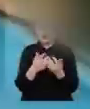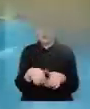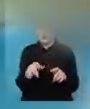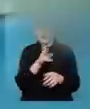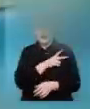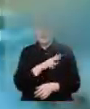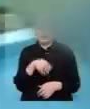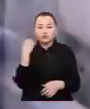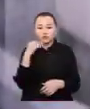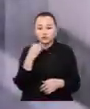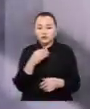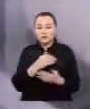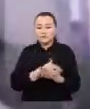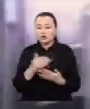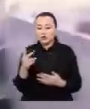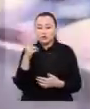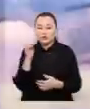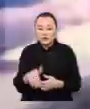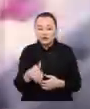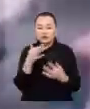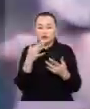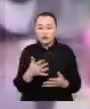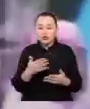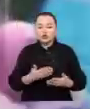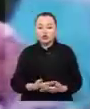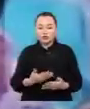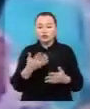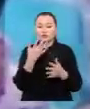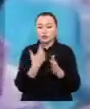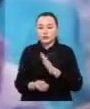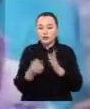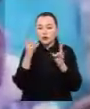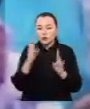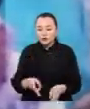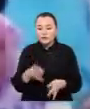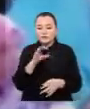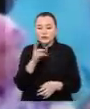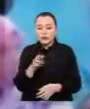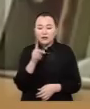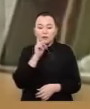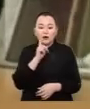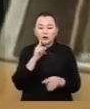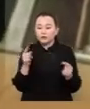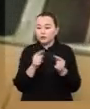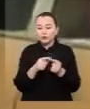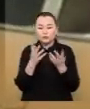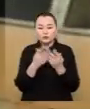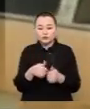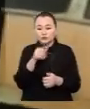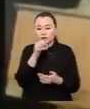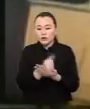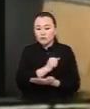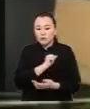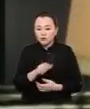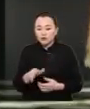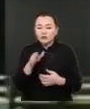погибших в Турции превысило 3 тысячи. Сколько жизней унесла катастрофа в Сирии, пока точно подсчитать не